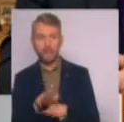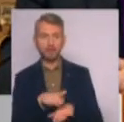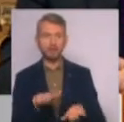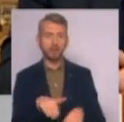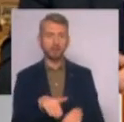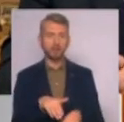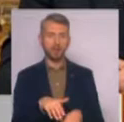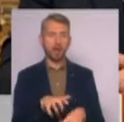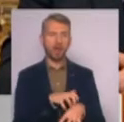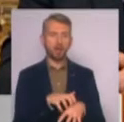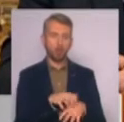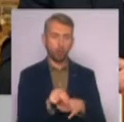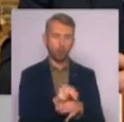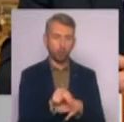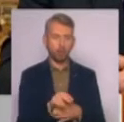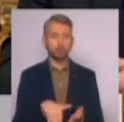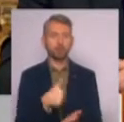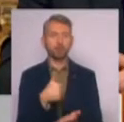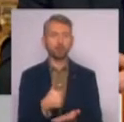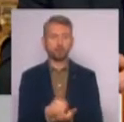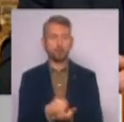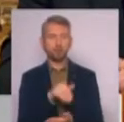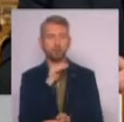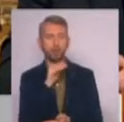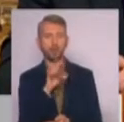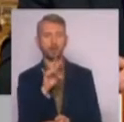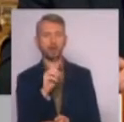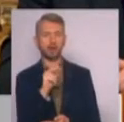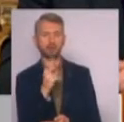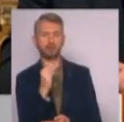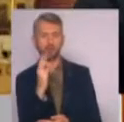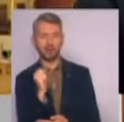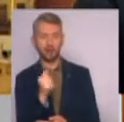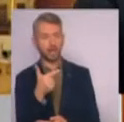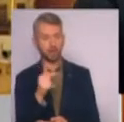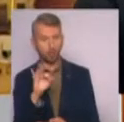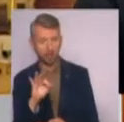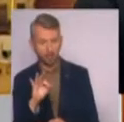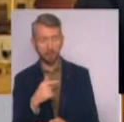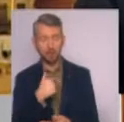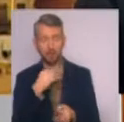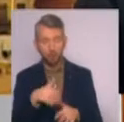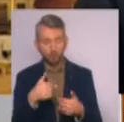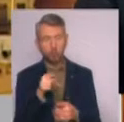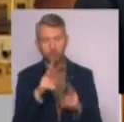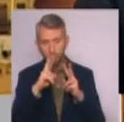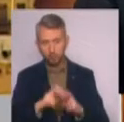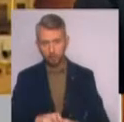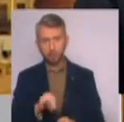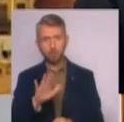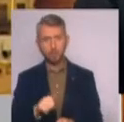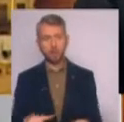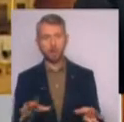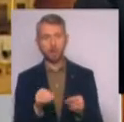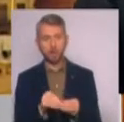алергології, які очолює професор Речкіна Олена Олександрівна. Я б вам рекомендував там обстежитися і потім